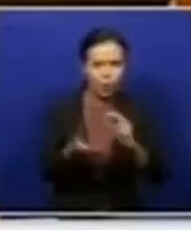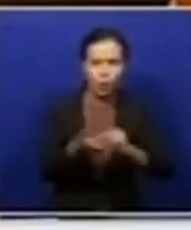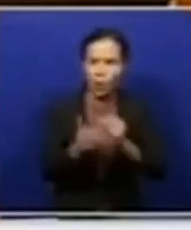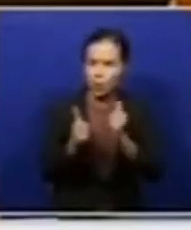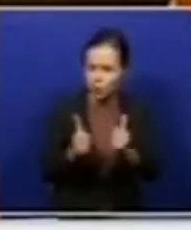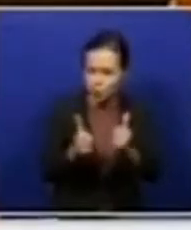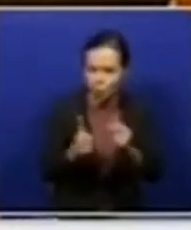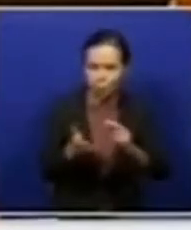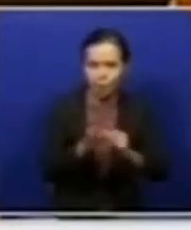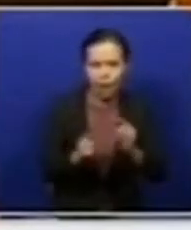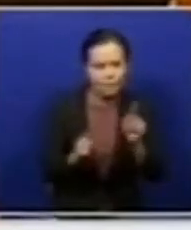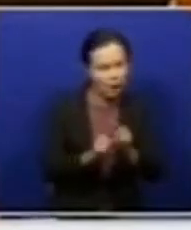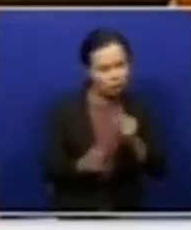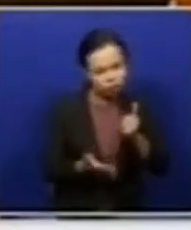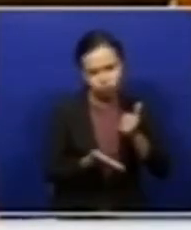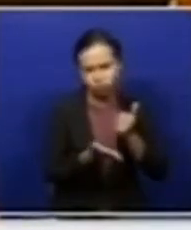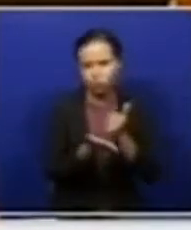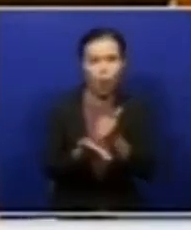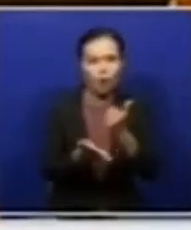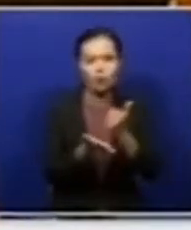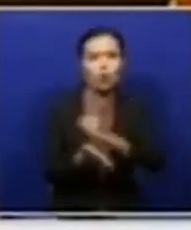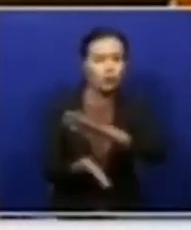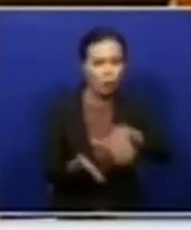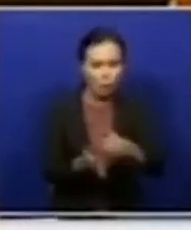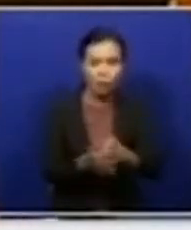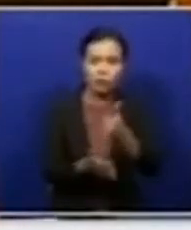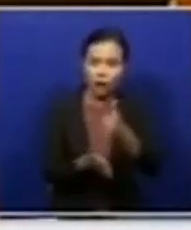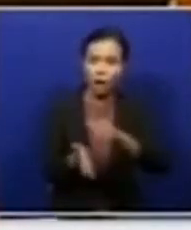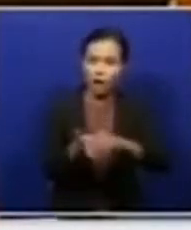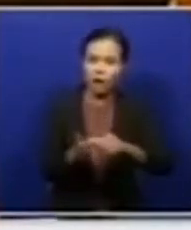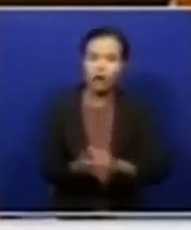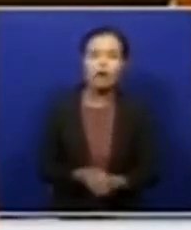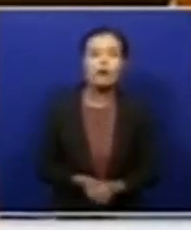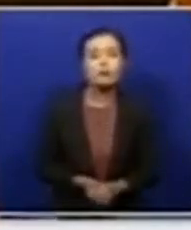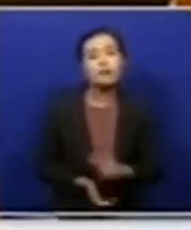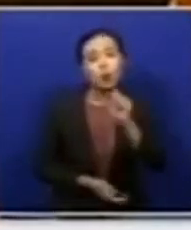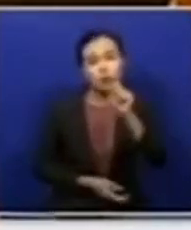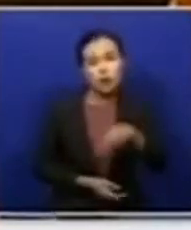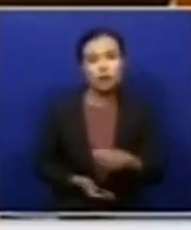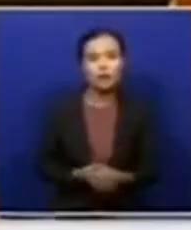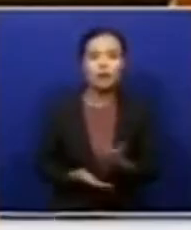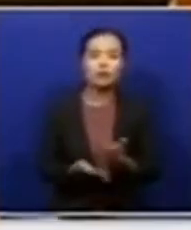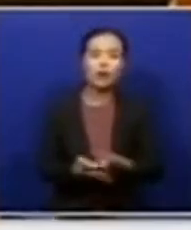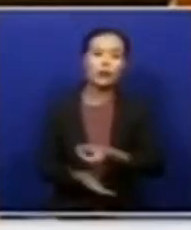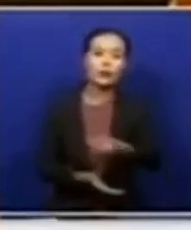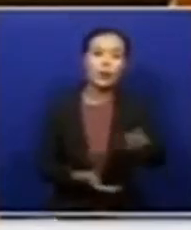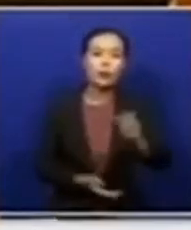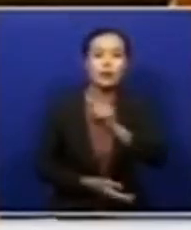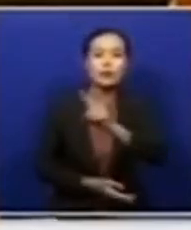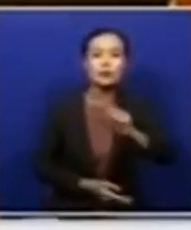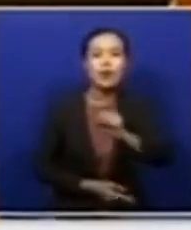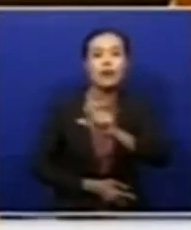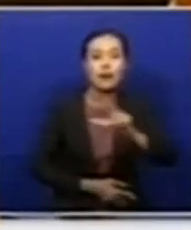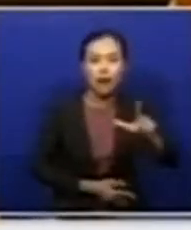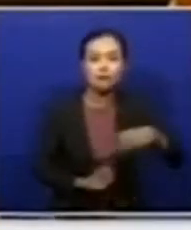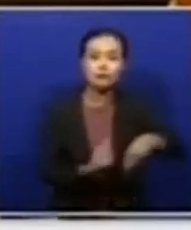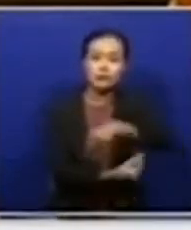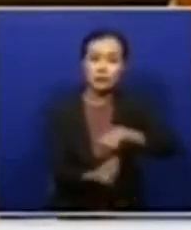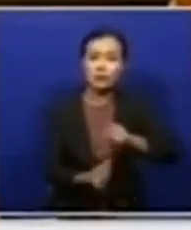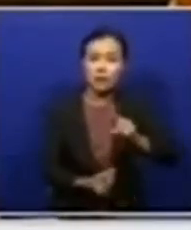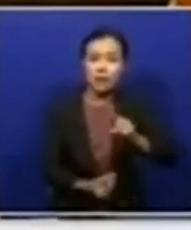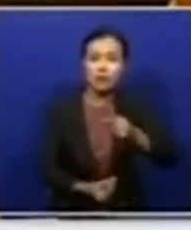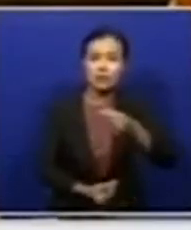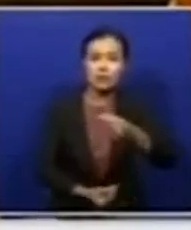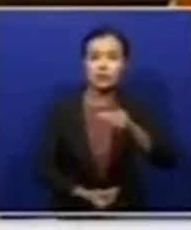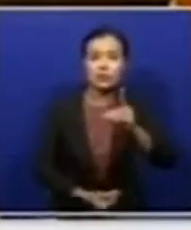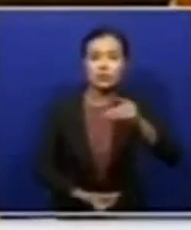นเงินที่ช่วยทุกอย่างได้โอ้ก็แน่นอนแหละครับก็โปรยเงินไปเกือบแสนกว่าล้านเศรษฐกิจ GDP มันจะไม่ขึ้นได้ยัง